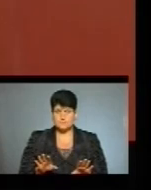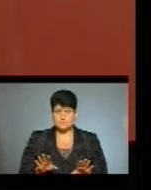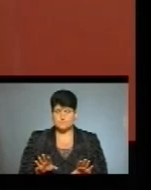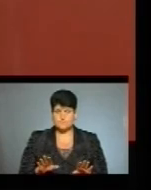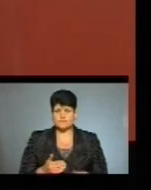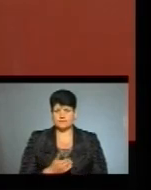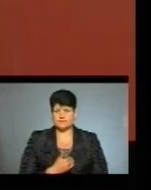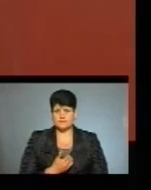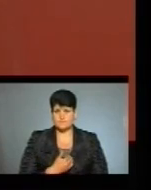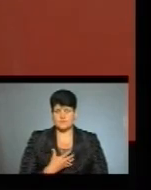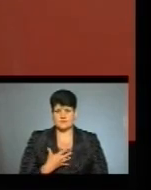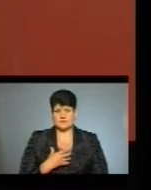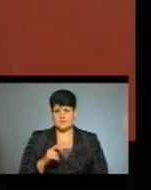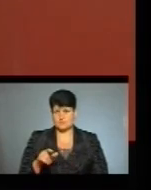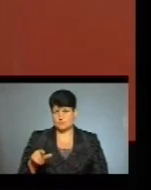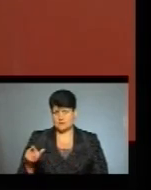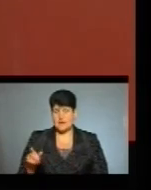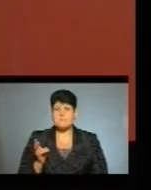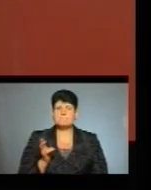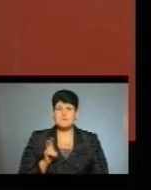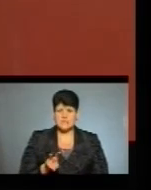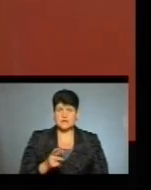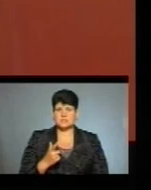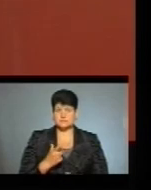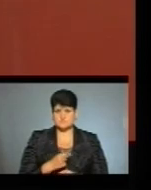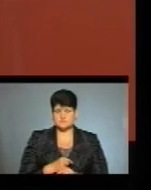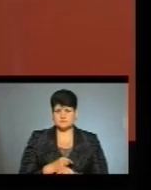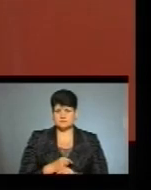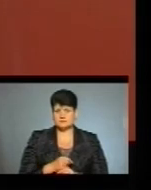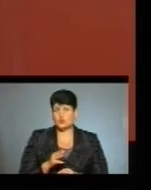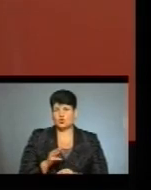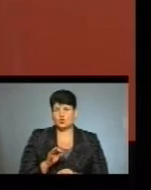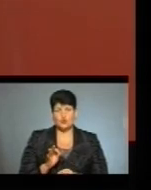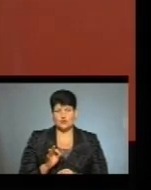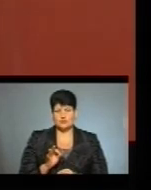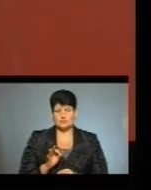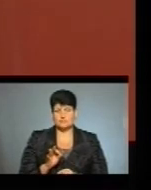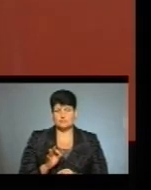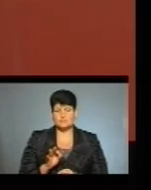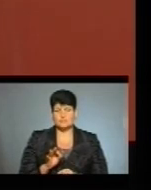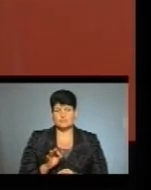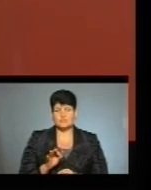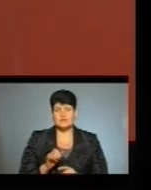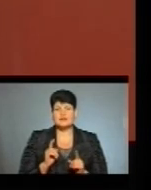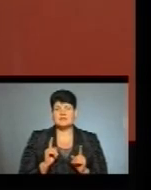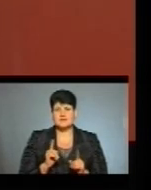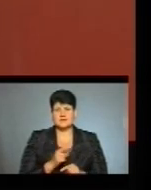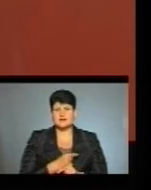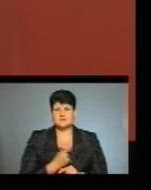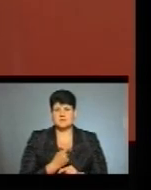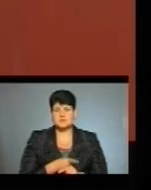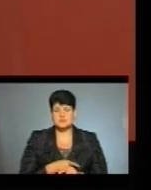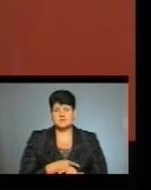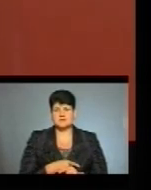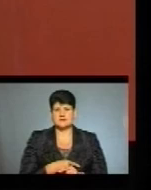волі самих пацієнтів прийти і це зробити, то засобами і силами тільки однієї медицини це буде,